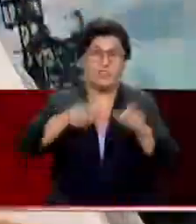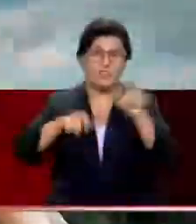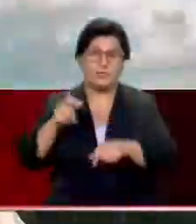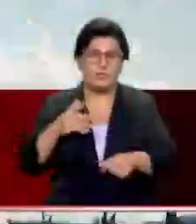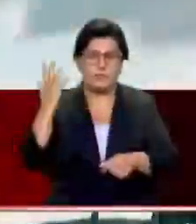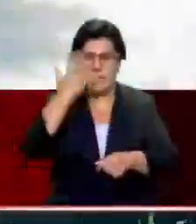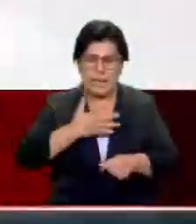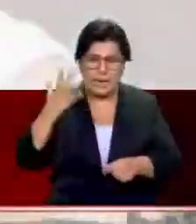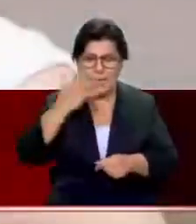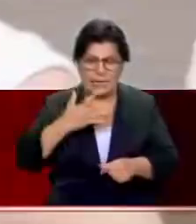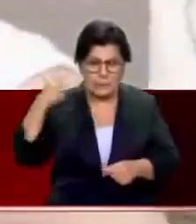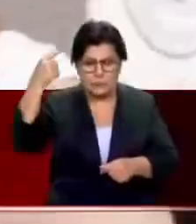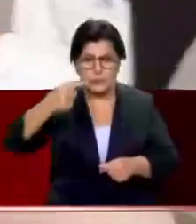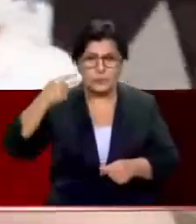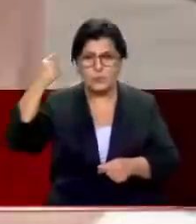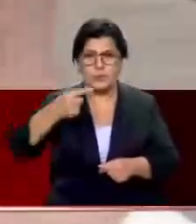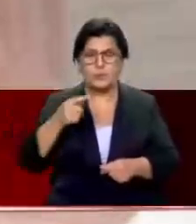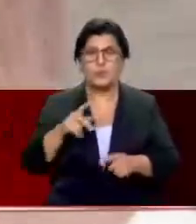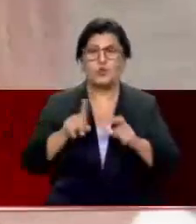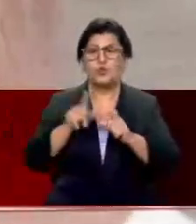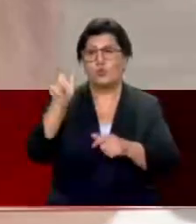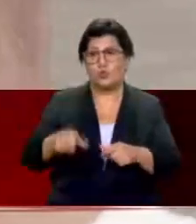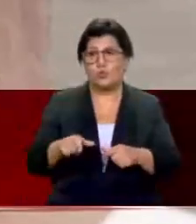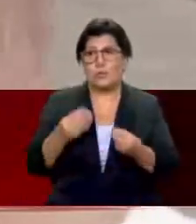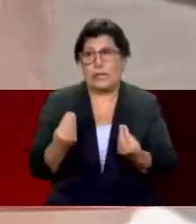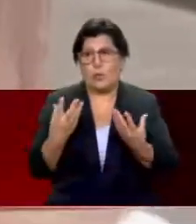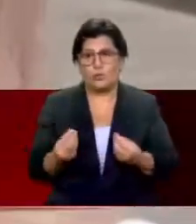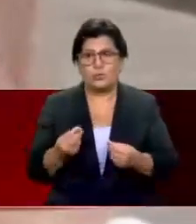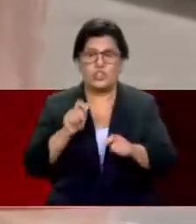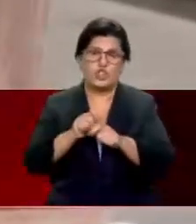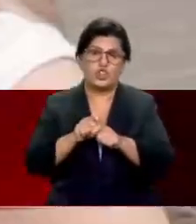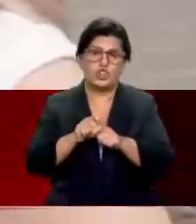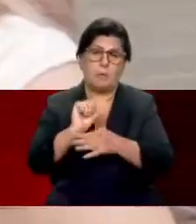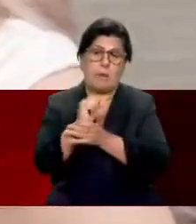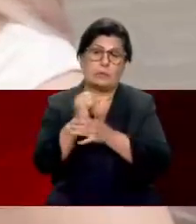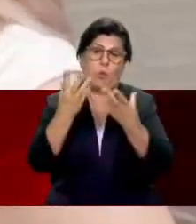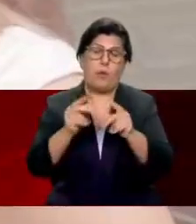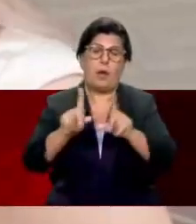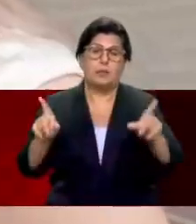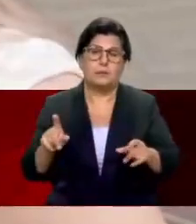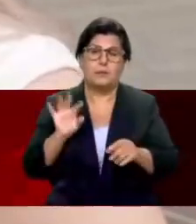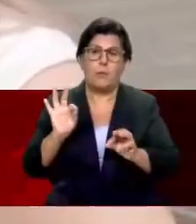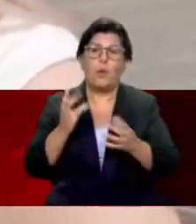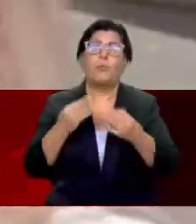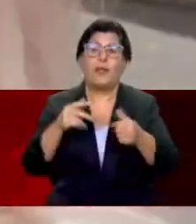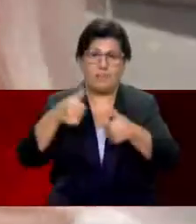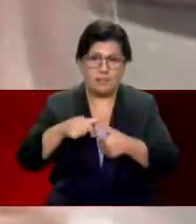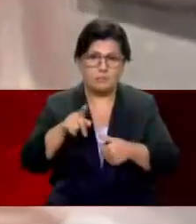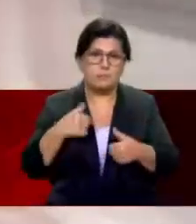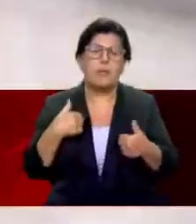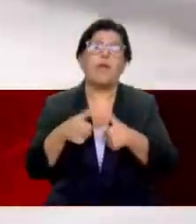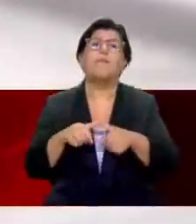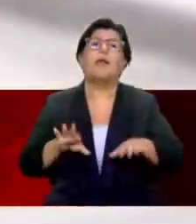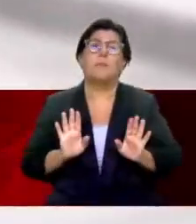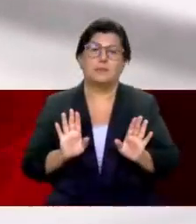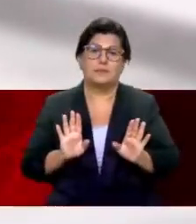kara kara düşündürüyor. Durumu iyi olsun. İşi olmalı tabii ki de. Kendi işi olmalı hatta. Öyle olmasa evlenir miydin evlenme?